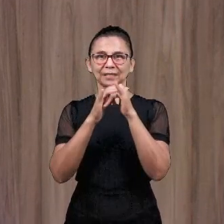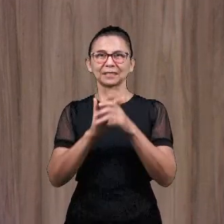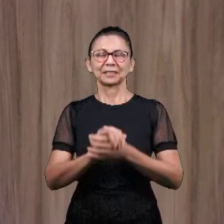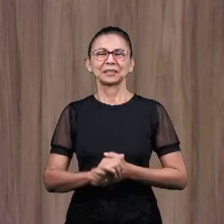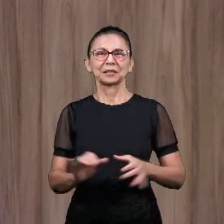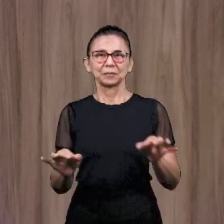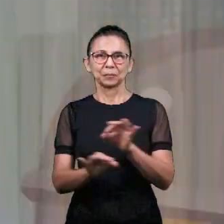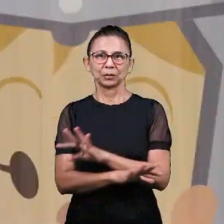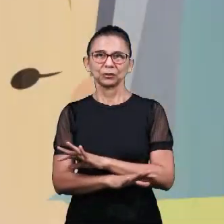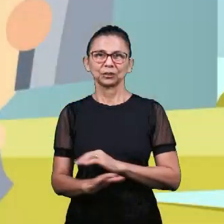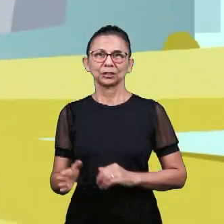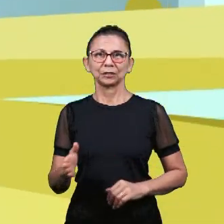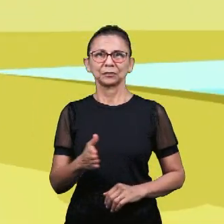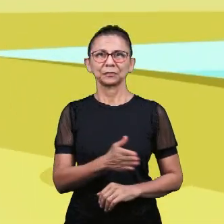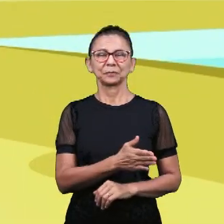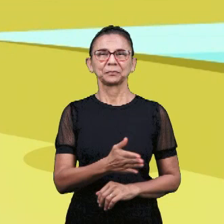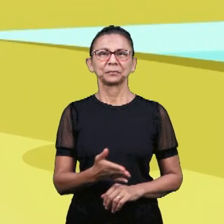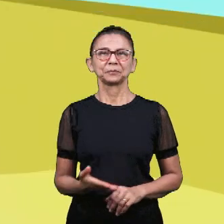du Seigneur Jésus.